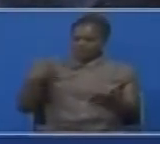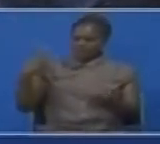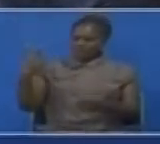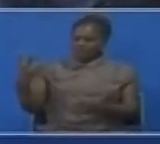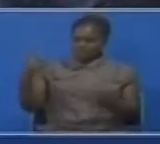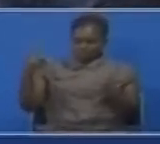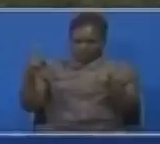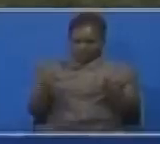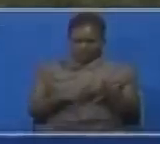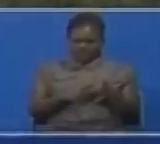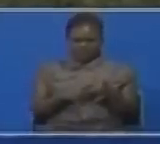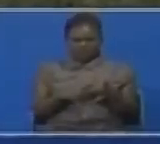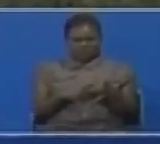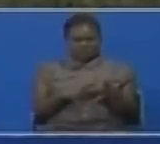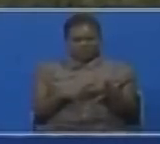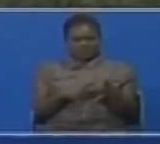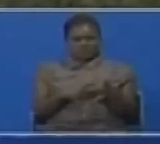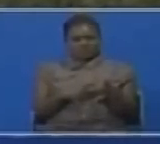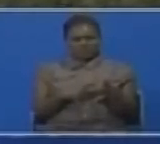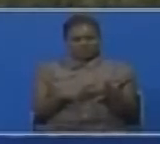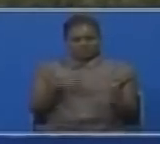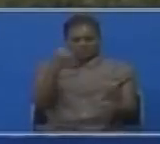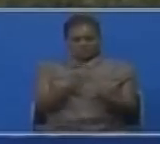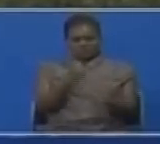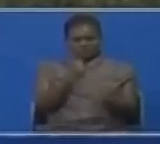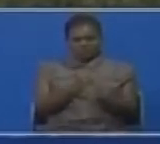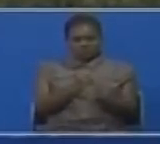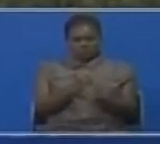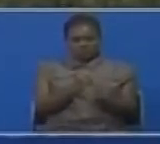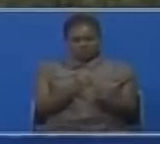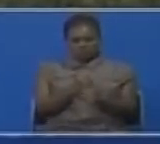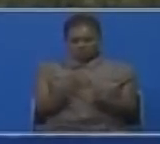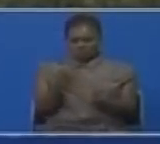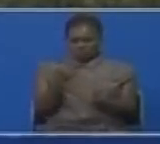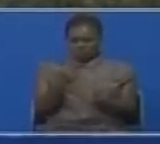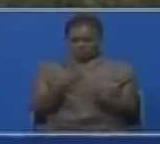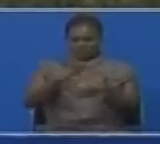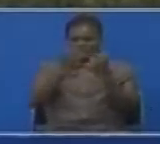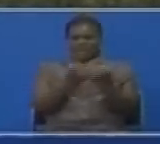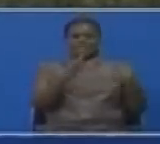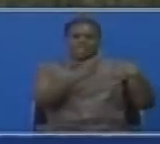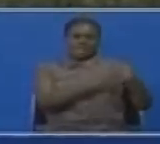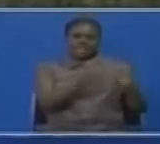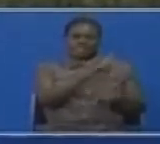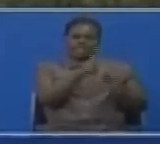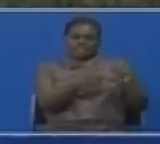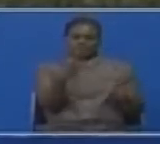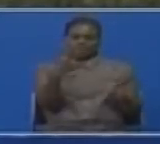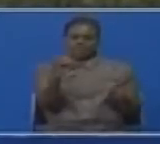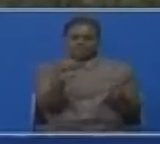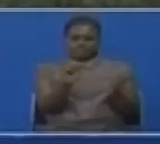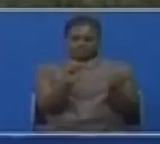26 mwaka huu. I sat in KCPE in 2012 here, and thereafter I